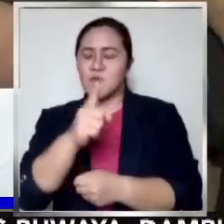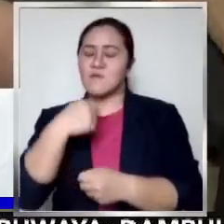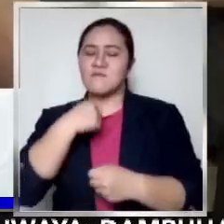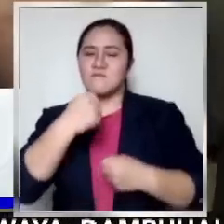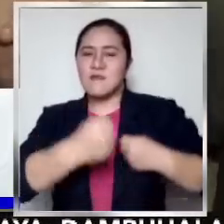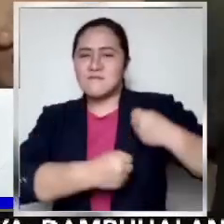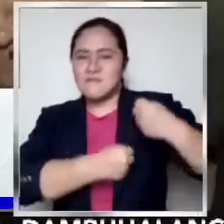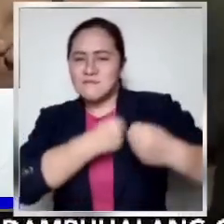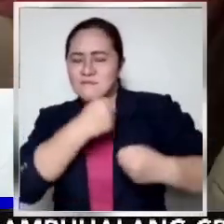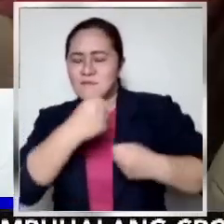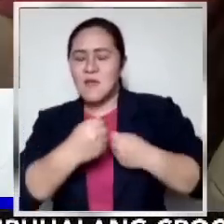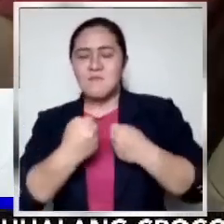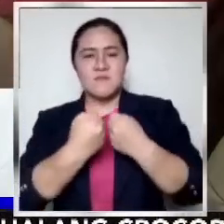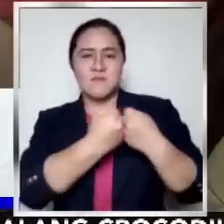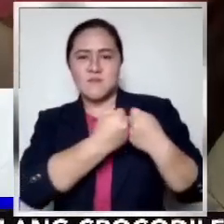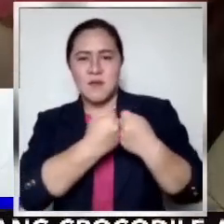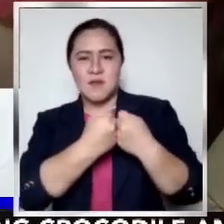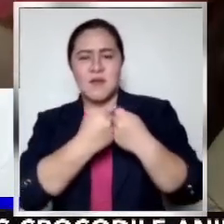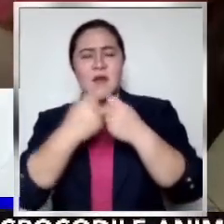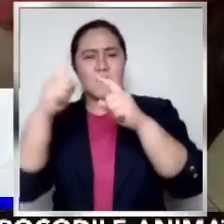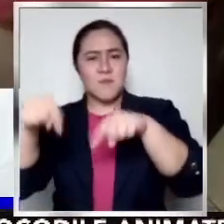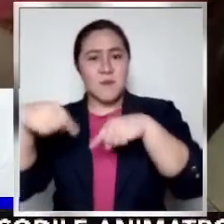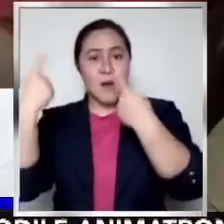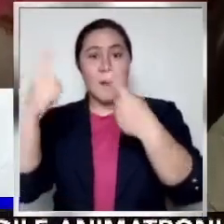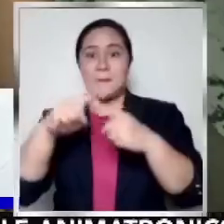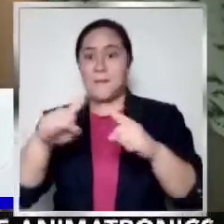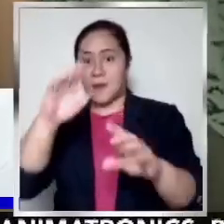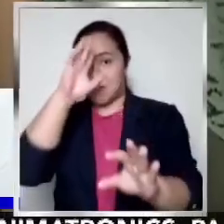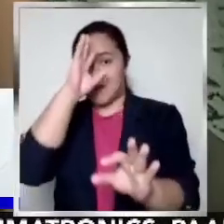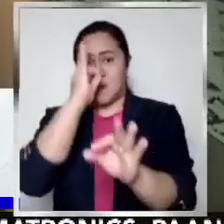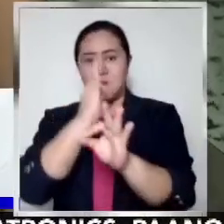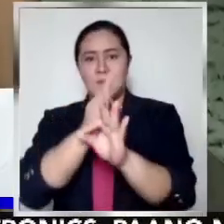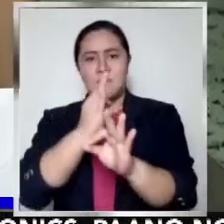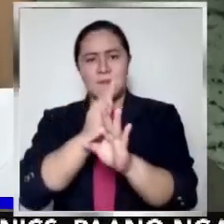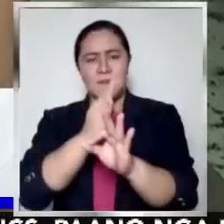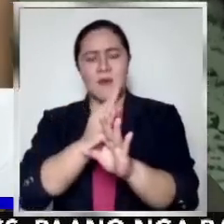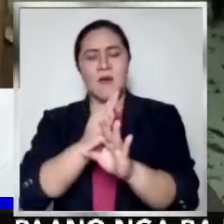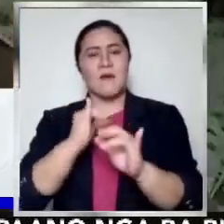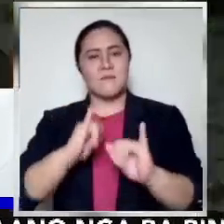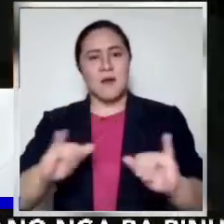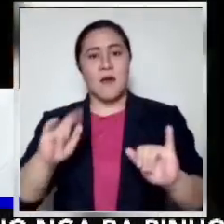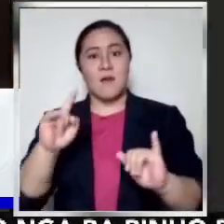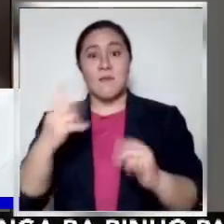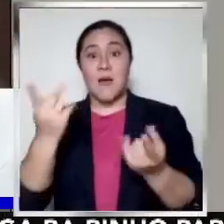ng pananampalataya. Mabilis na kwentong nangyari lang sa loob ng 2 buwan.